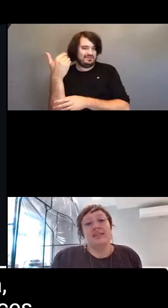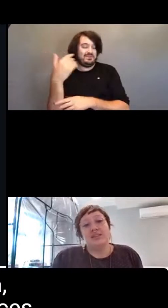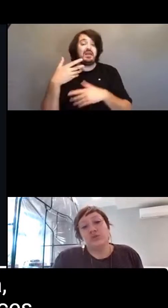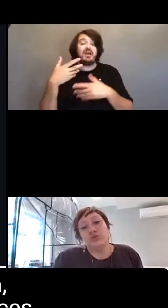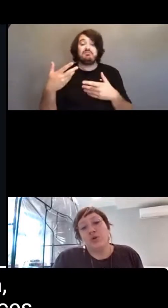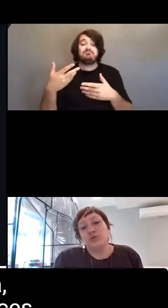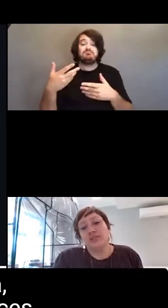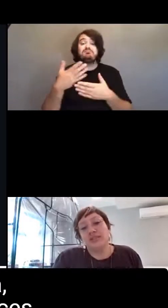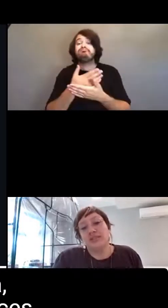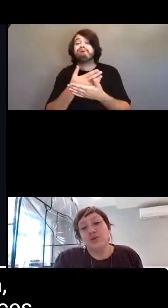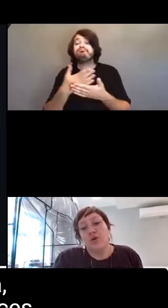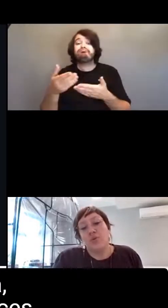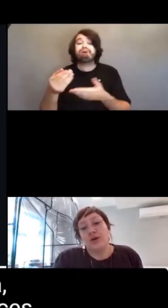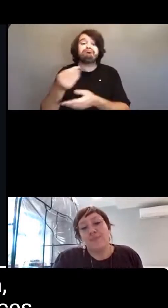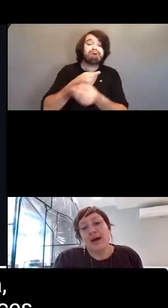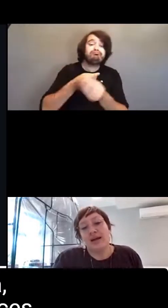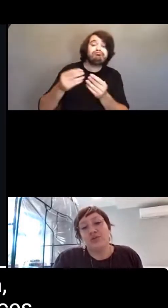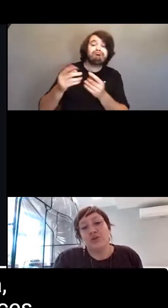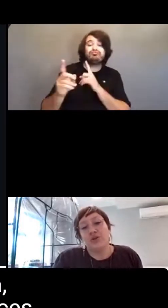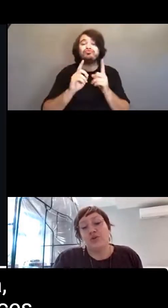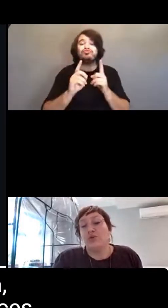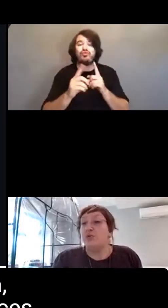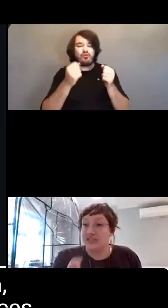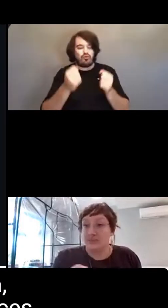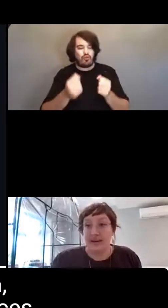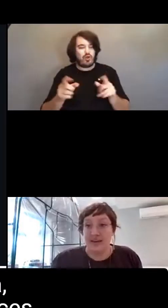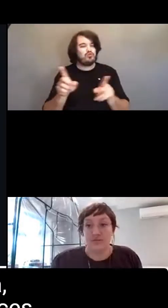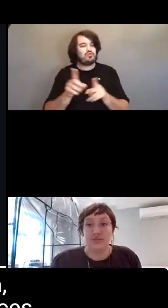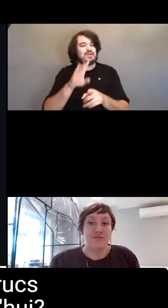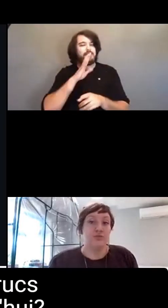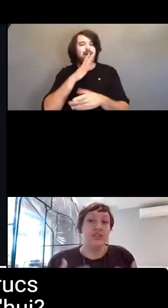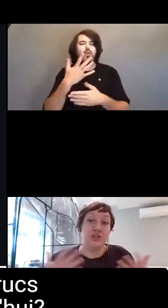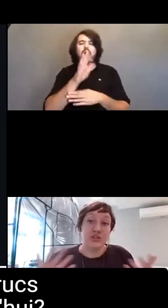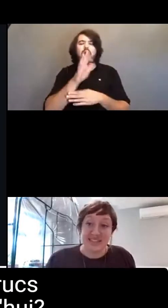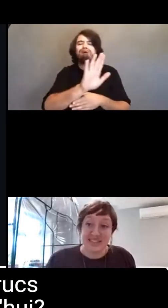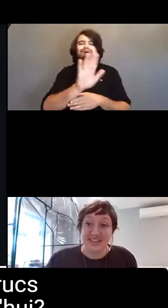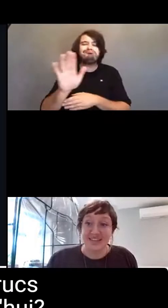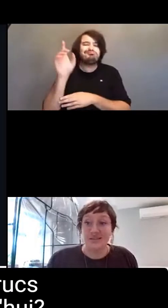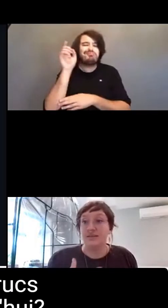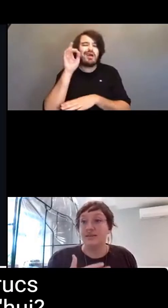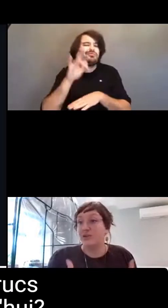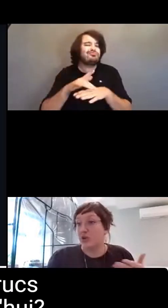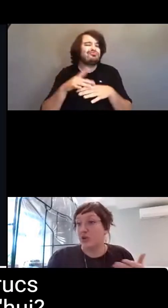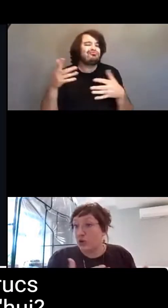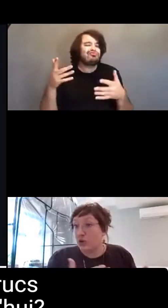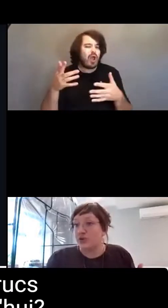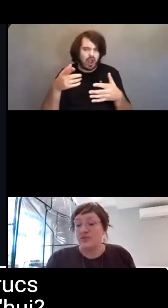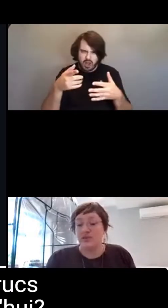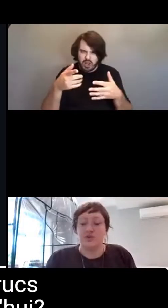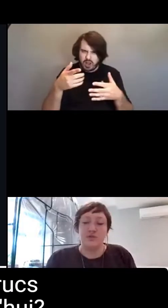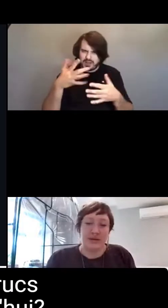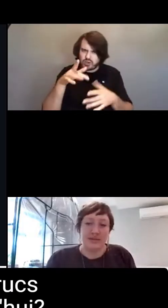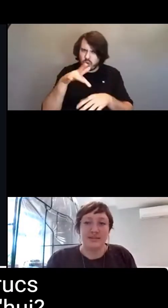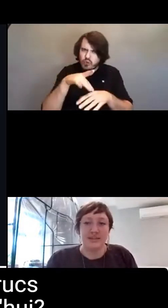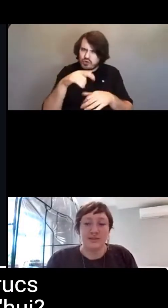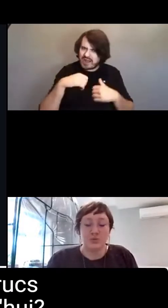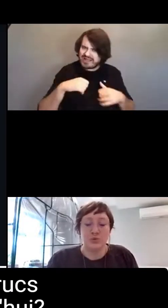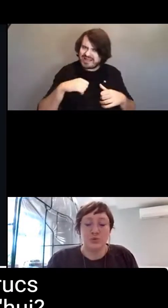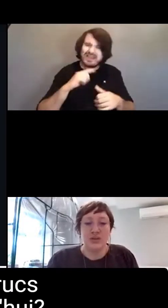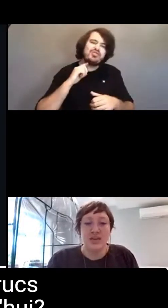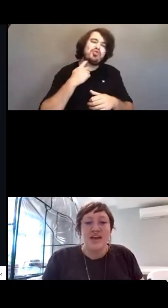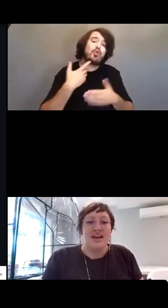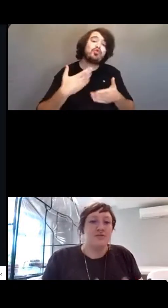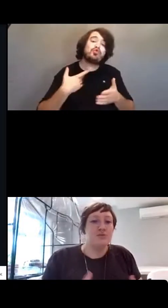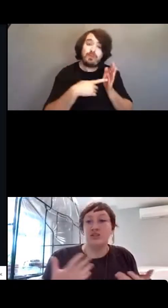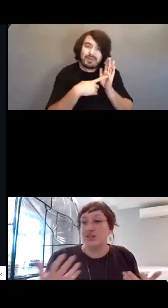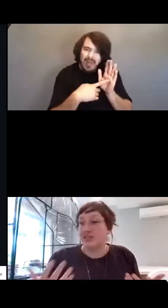durant la discussion aussi, là, on pourrait parler de vos expériences. Avez-vous déjà essayé quelques trucs que je vais vous présenter